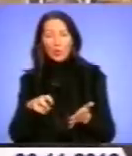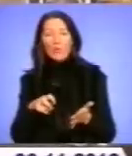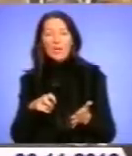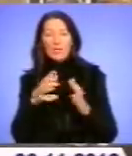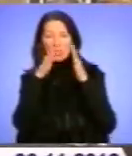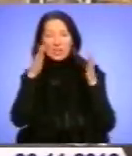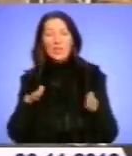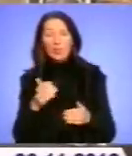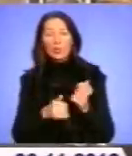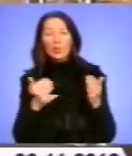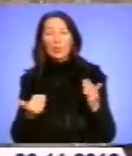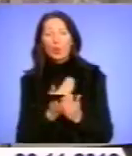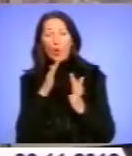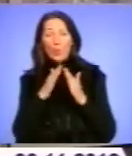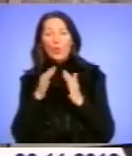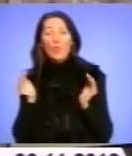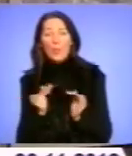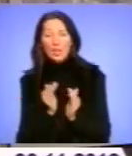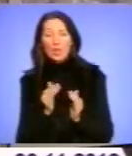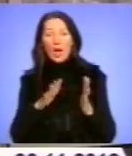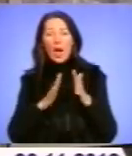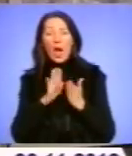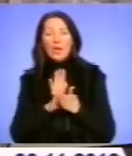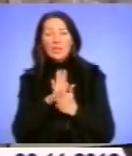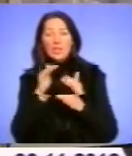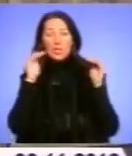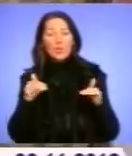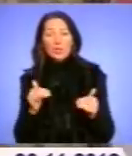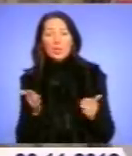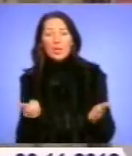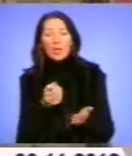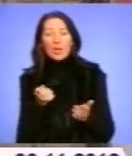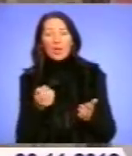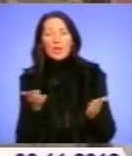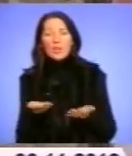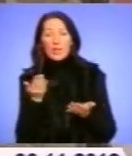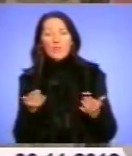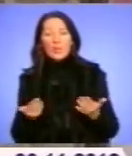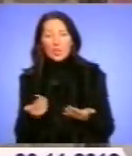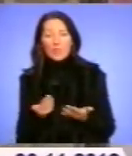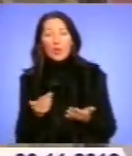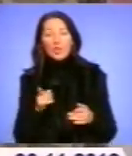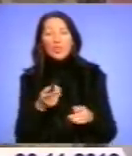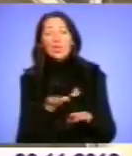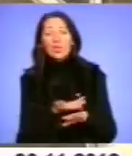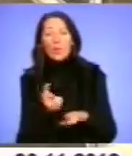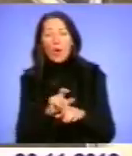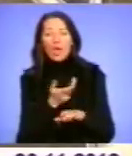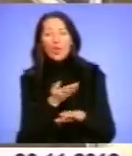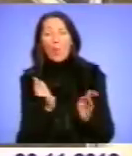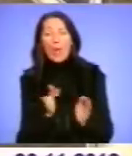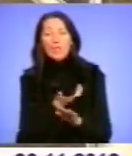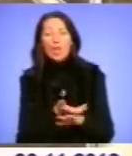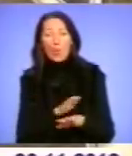газетні кіоски ледь виживають. Їх, до прикладу, менше, ніж у сусідній Польщі у 8 разів. В Українській асоціації видавців періодичної преси хочуть